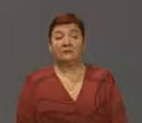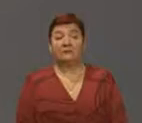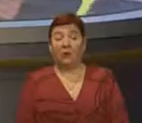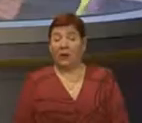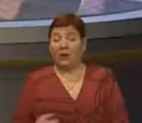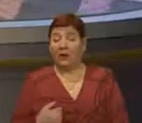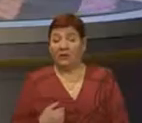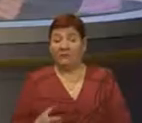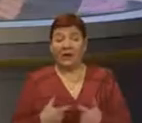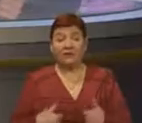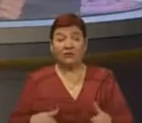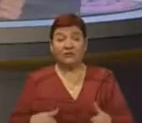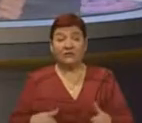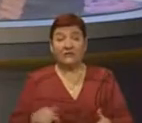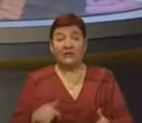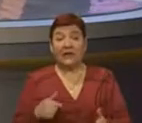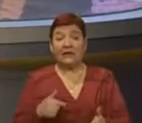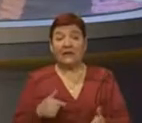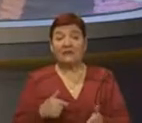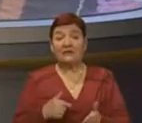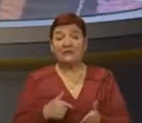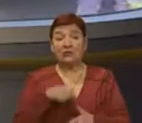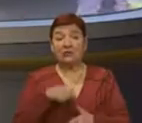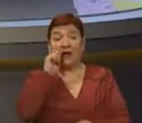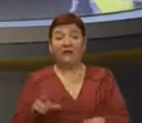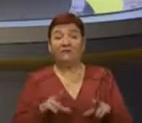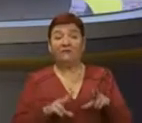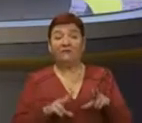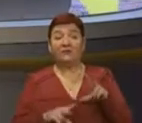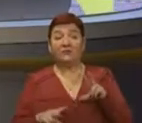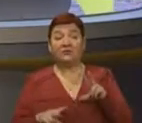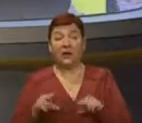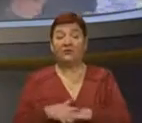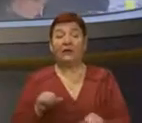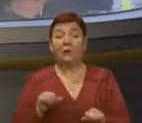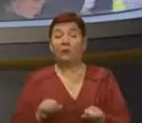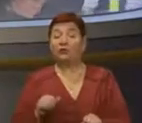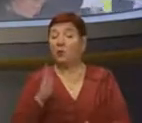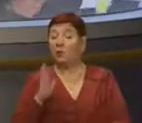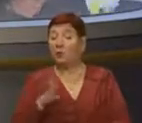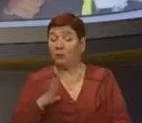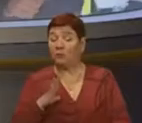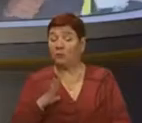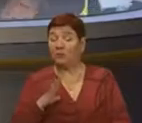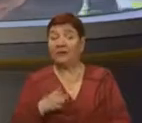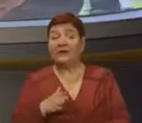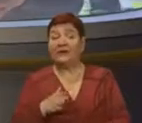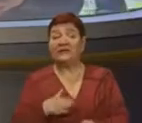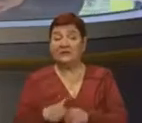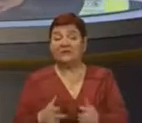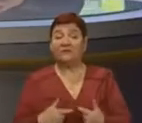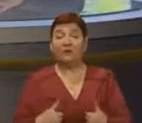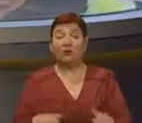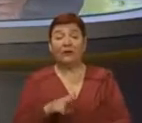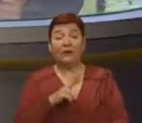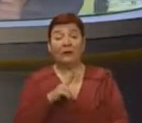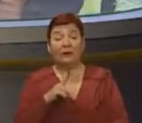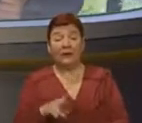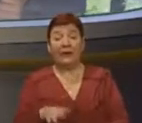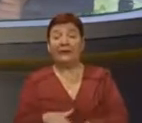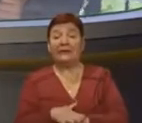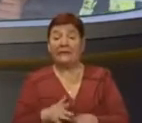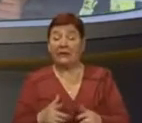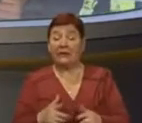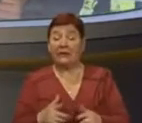І в Асоціації міст України вважають, що нарахування можна було би здійснювати залежно від зони, в якій опинився